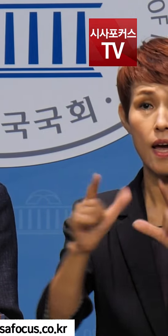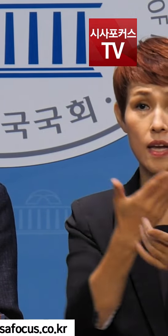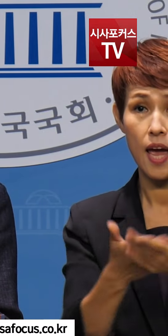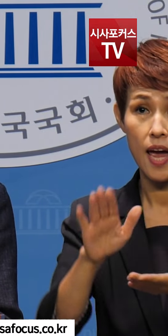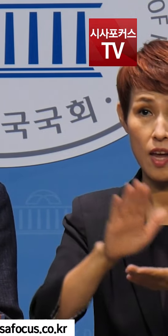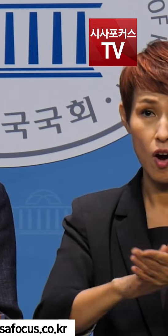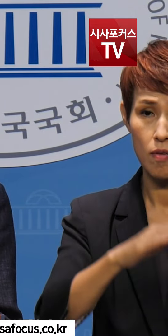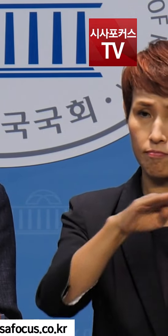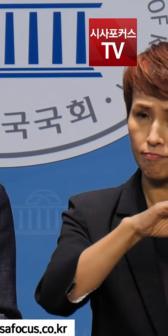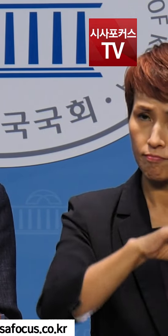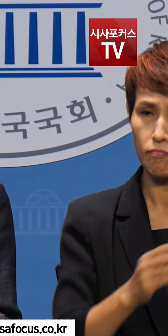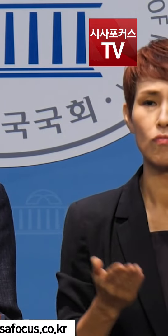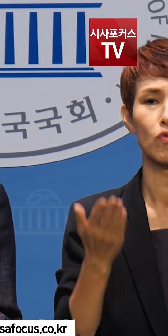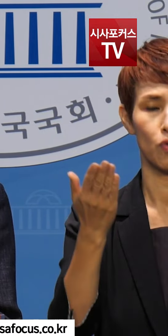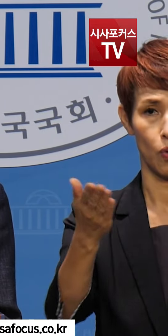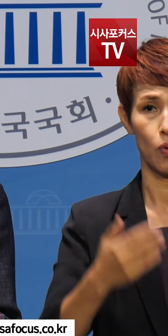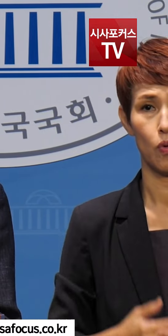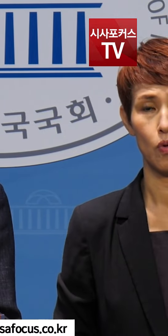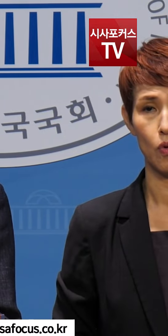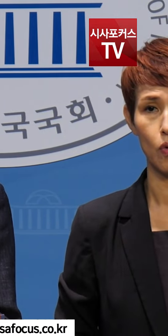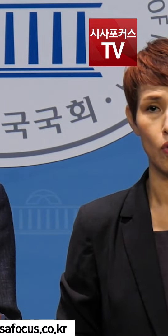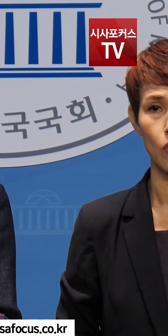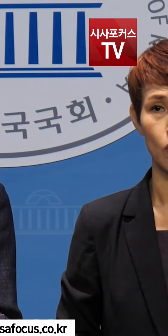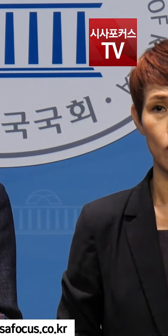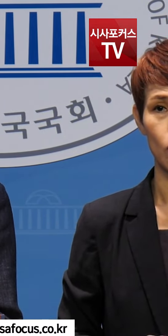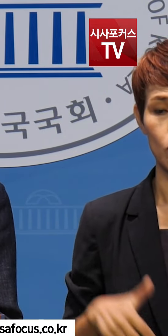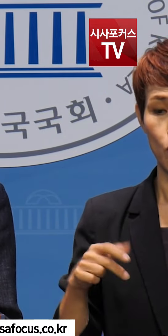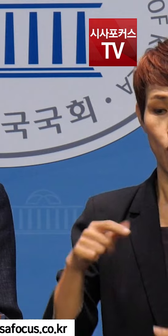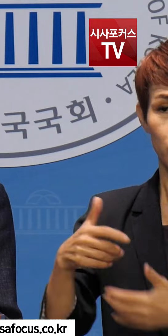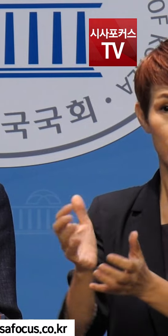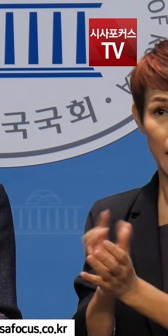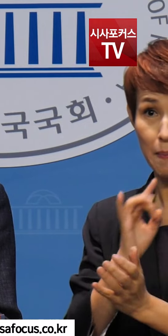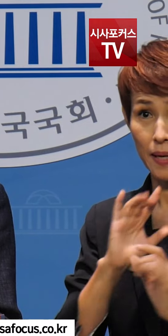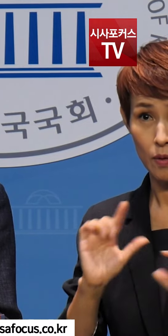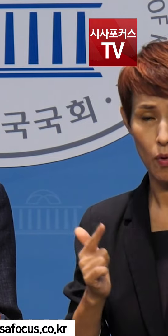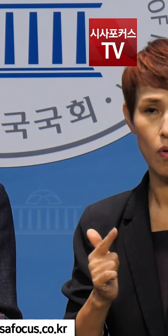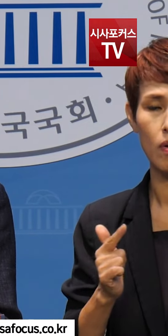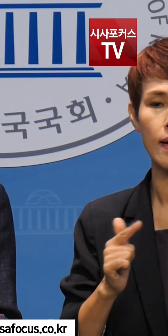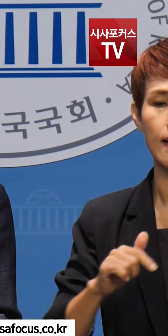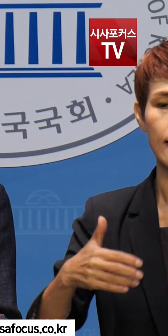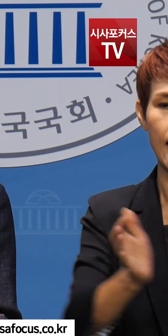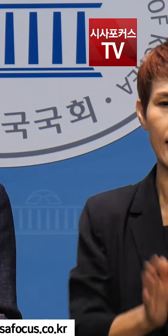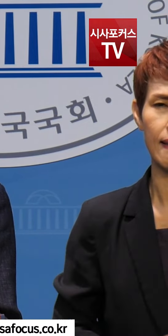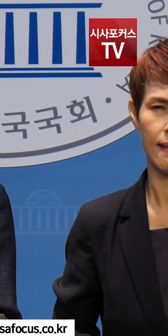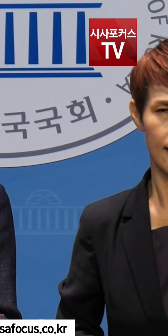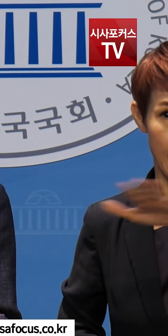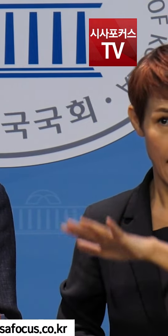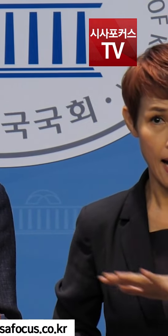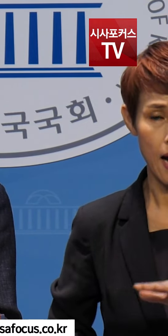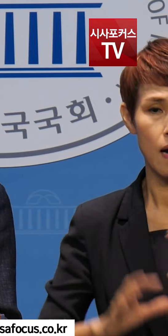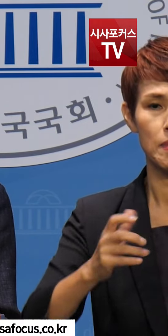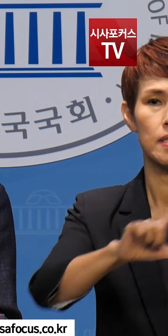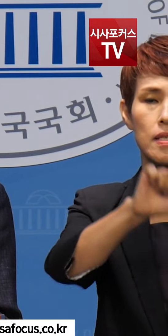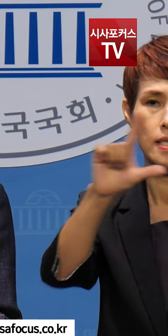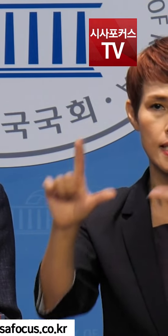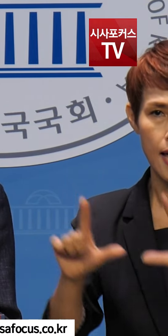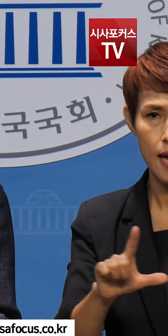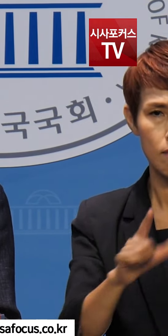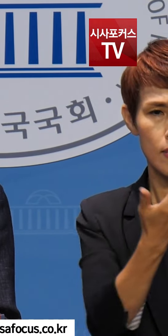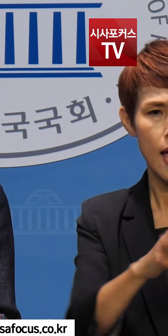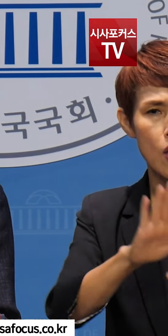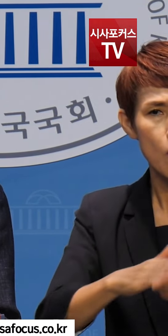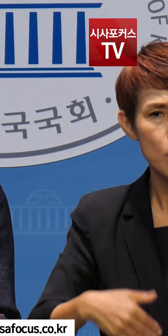민생개혁과제를 제시합니다. 조국혁신당은 우리 당뿐만 아니라 모든 정당이 자신들의 민생개혁과제를